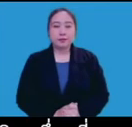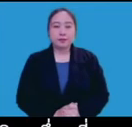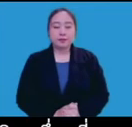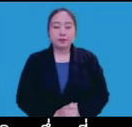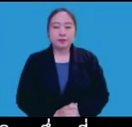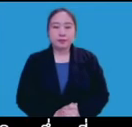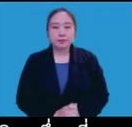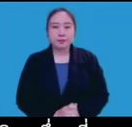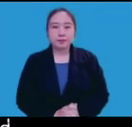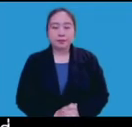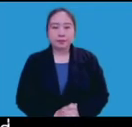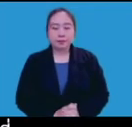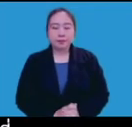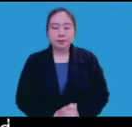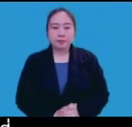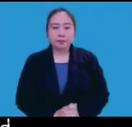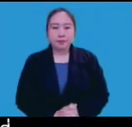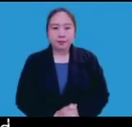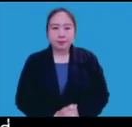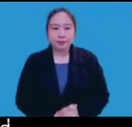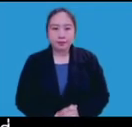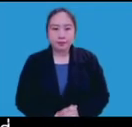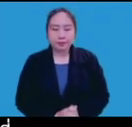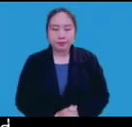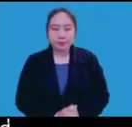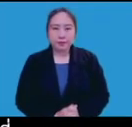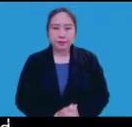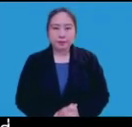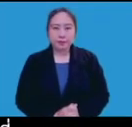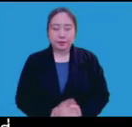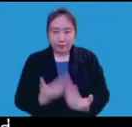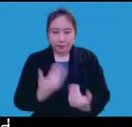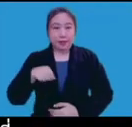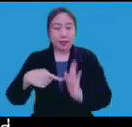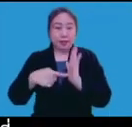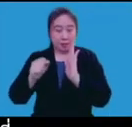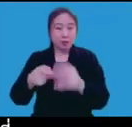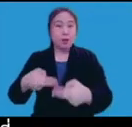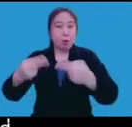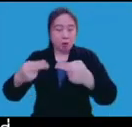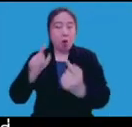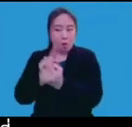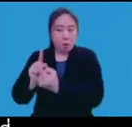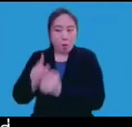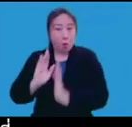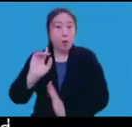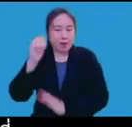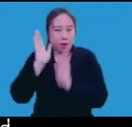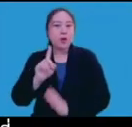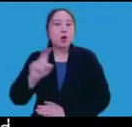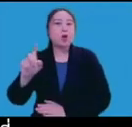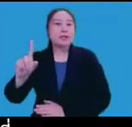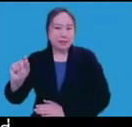ผมอยากจะให้มีอบรมผ่านมาจังหวัดสมุทรสงครามพบมาเนี่ยตั้ง150 120คนนะครับแล้วเ